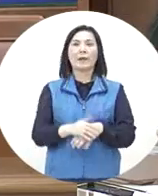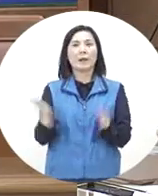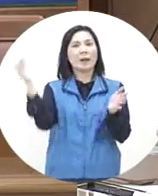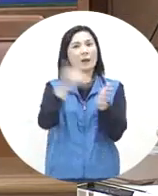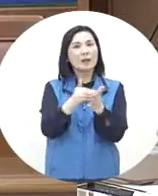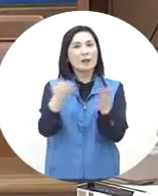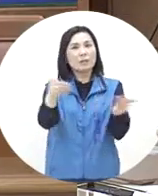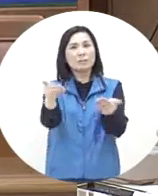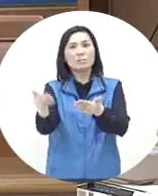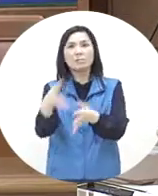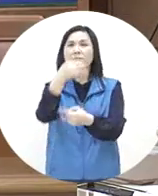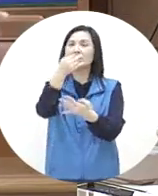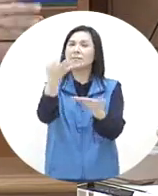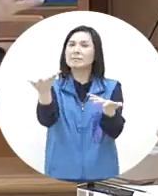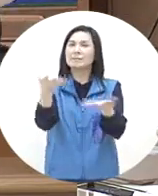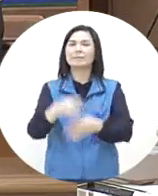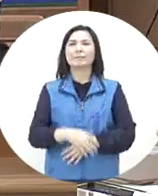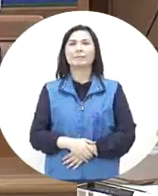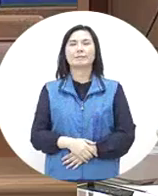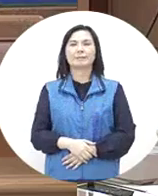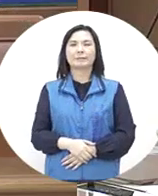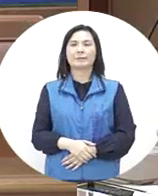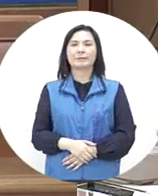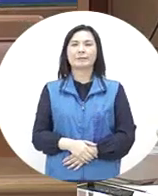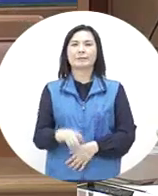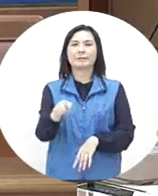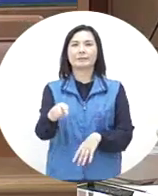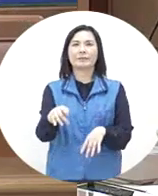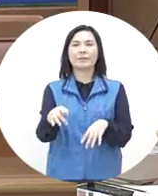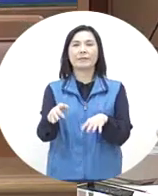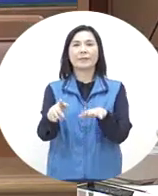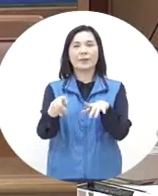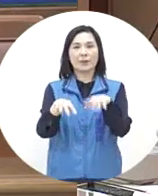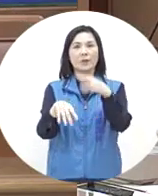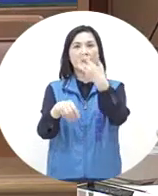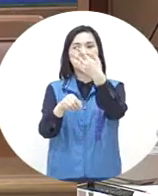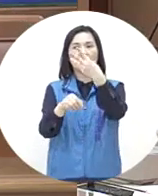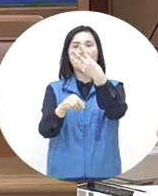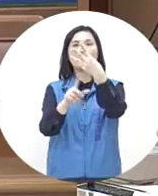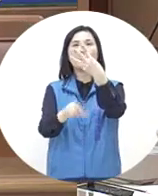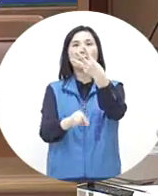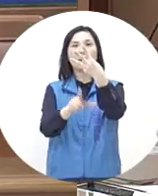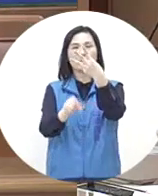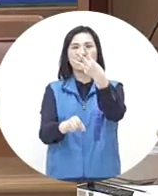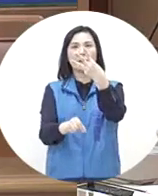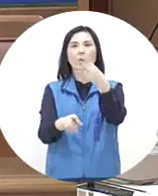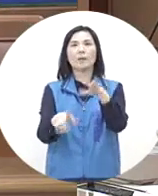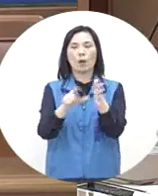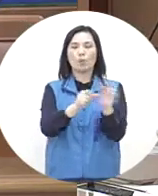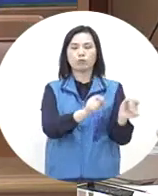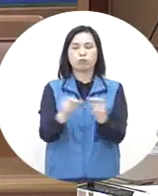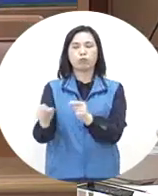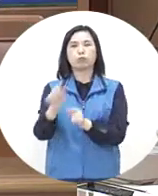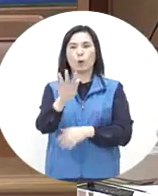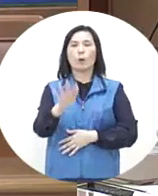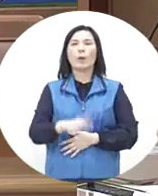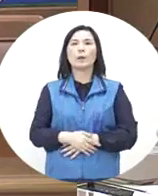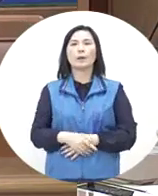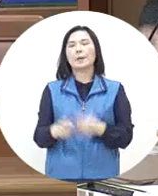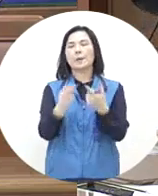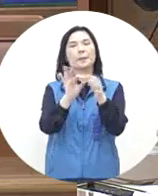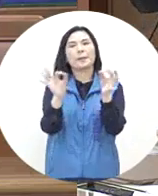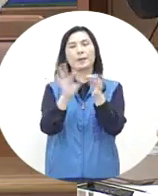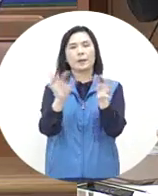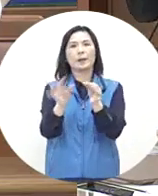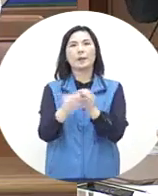长？ 八月结办嘛，我三月，咱预计三月 拖掉啊了， 三月嘛，有拖掉， 冇紧，有拖掉掉， 咱吼该做爱做啦。我